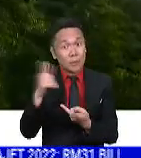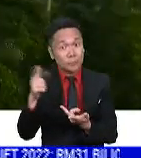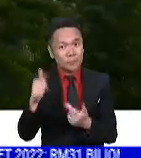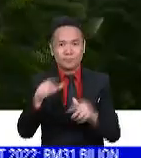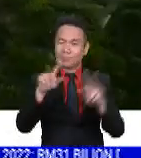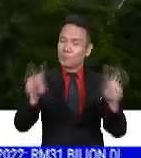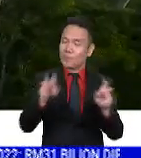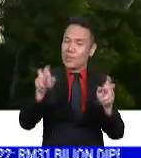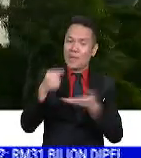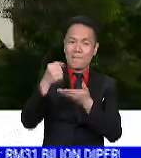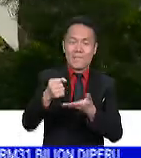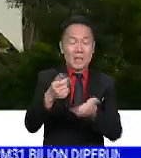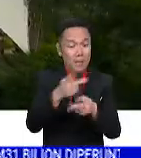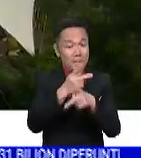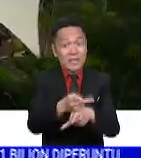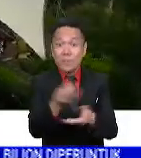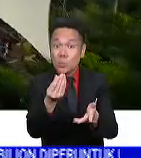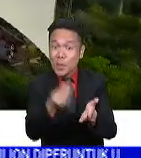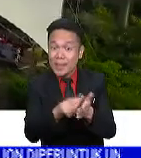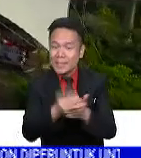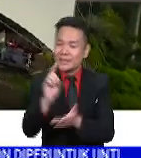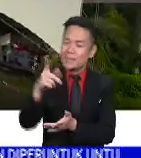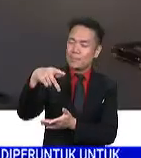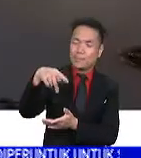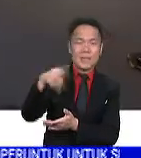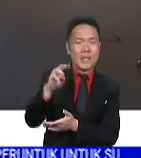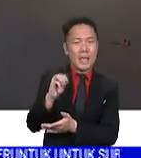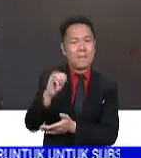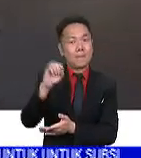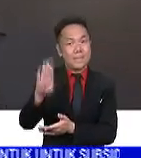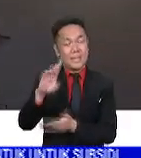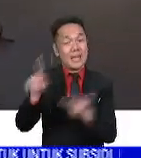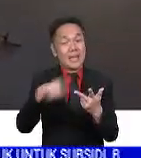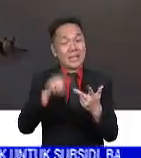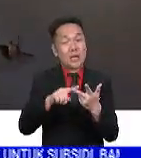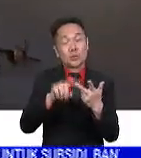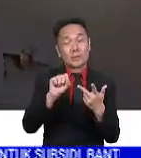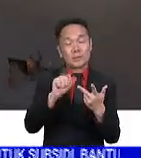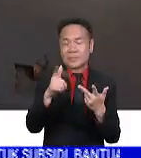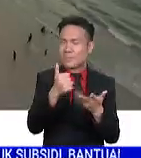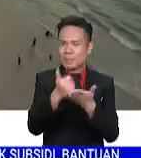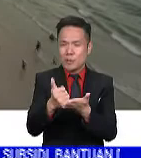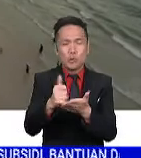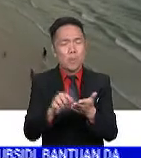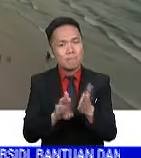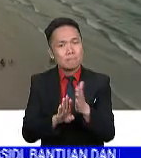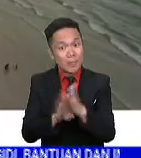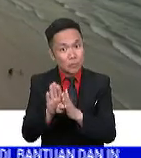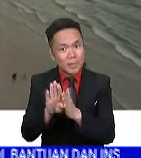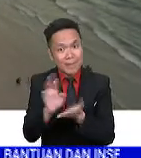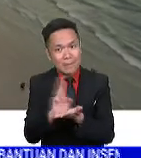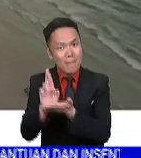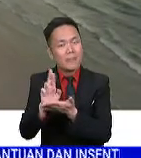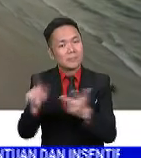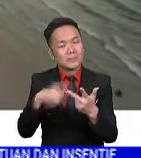penjana Tourism Financing dan BPMB Rehabilitation Scheme. Bantuan khas juga akan diberikan kepada